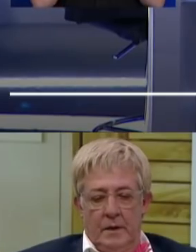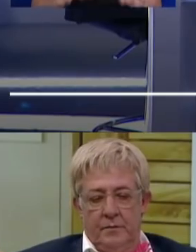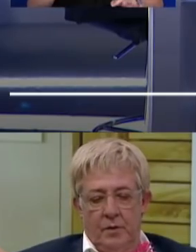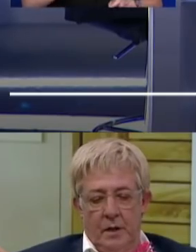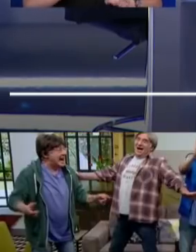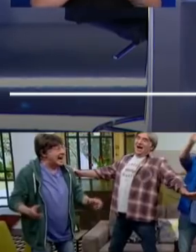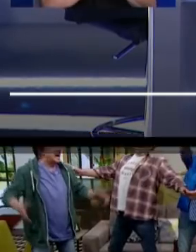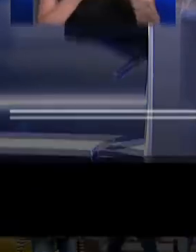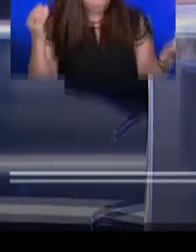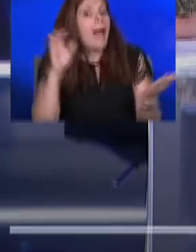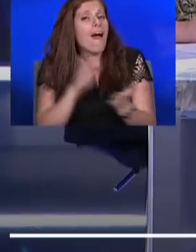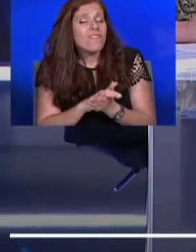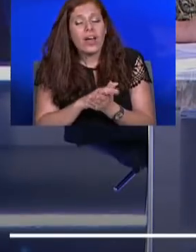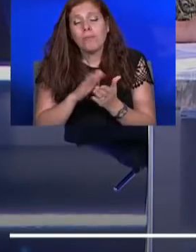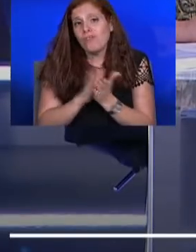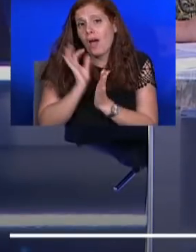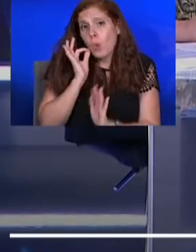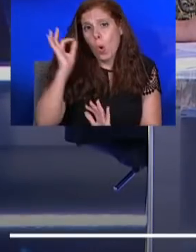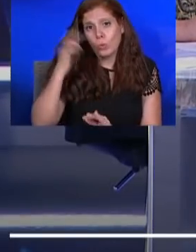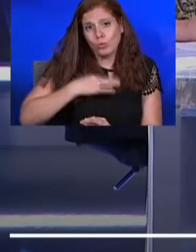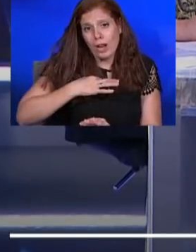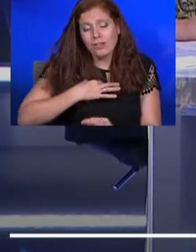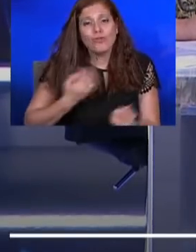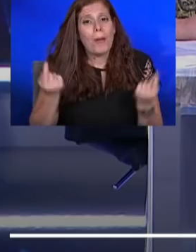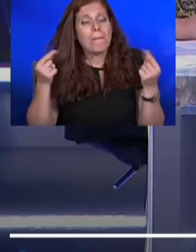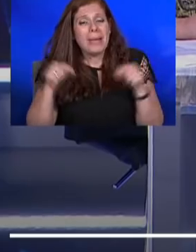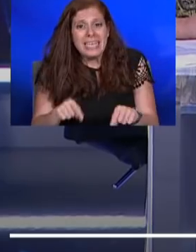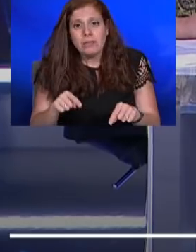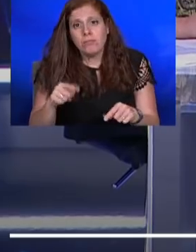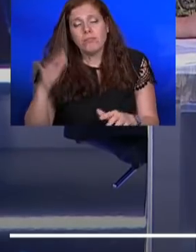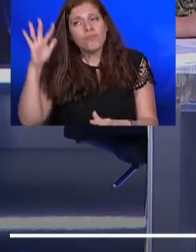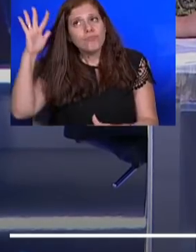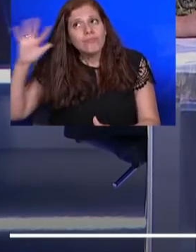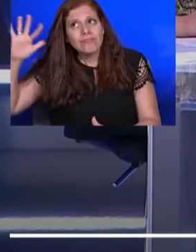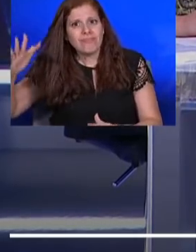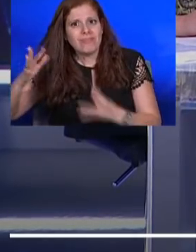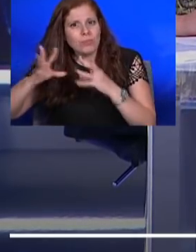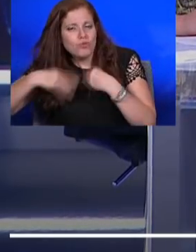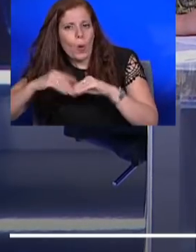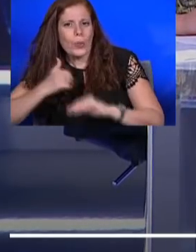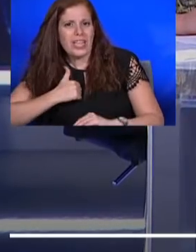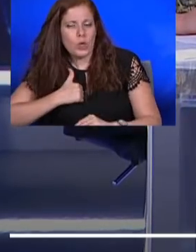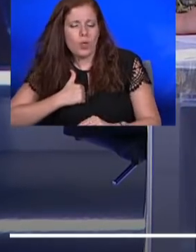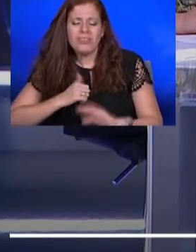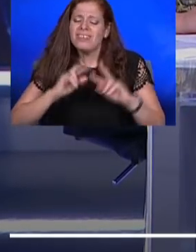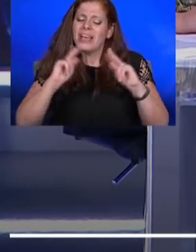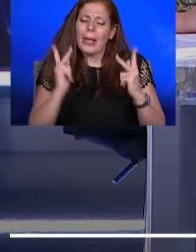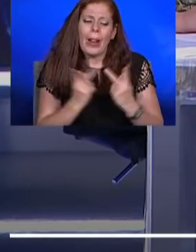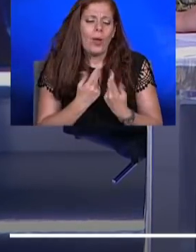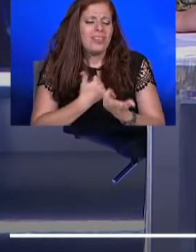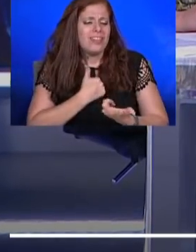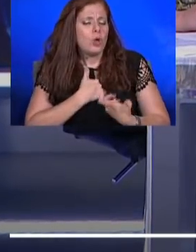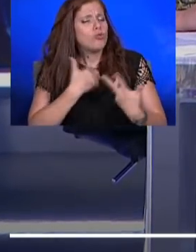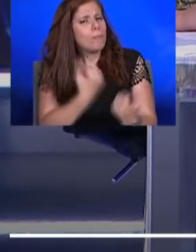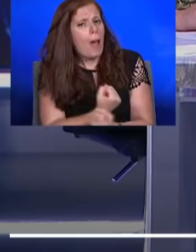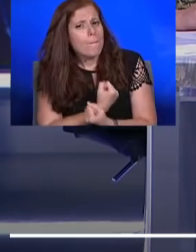שלי שמגיעים מרקע דתי. קהילות שלמות דתיות שמחבקות ומאמצות יחד עם המורכבות.